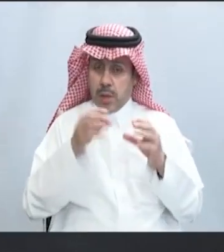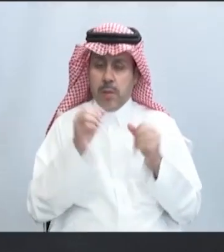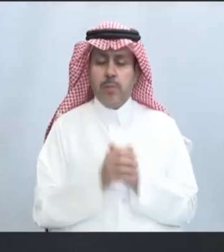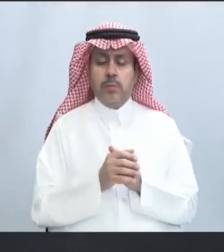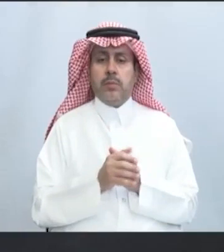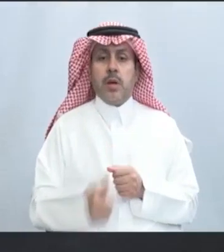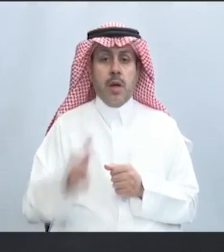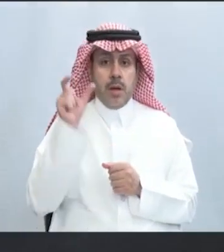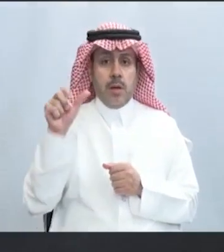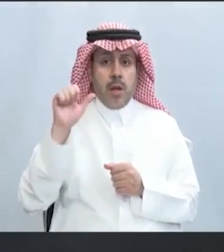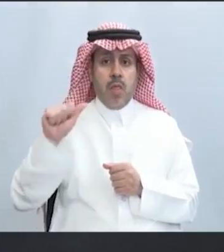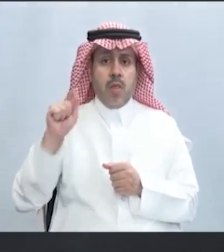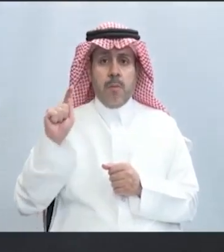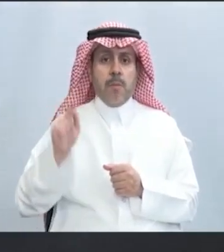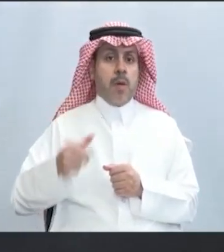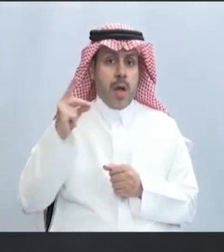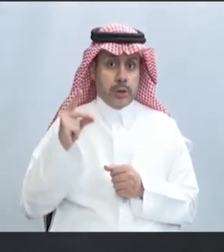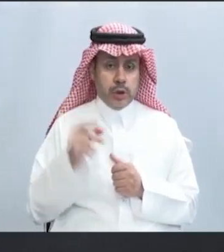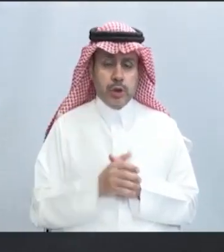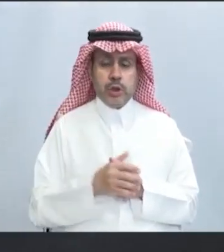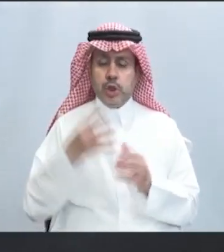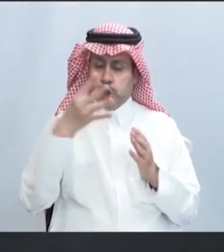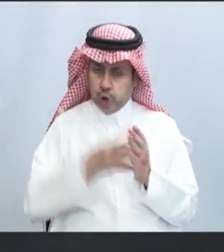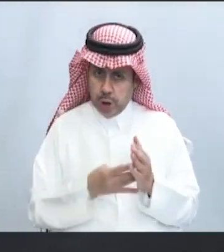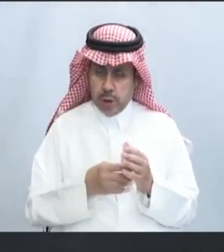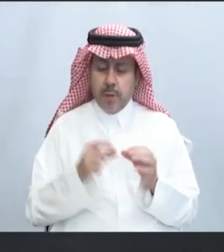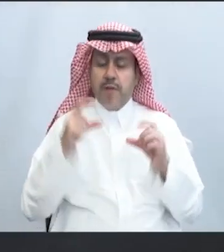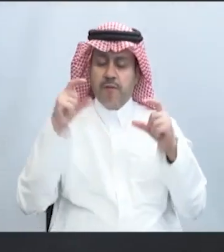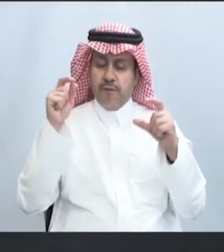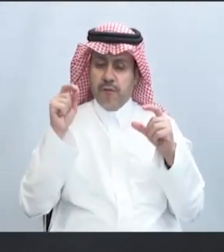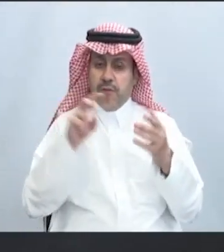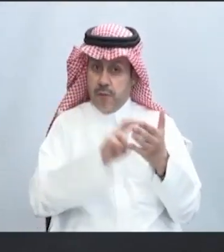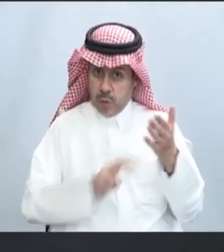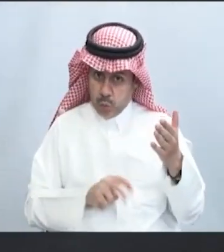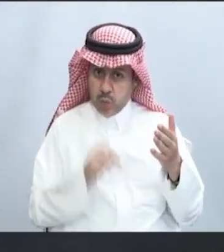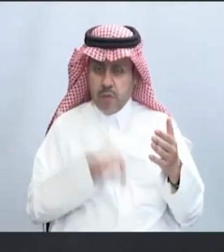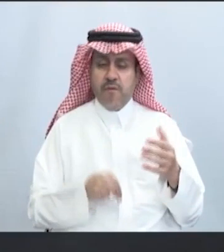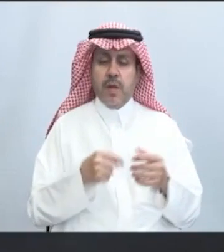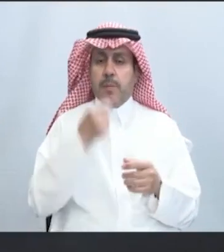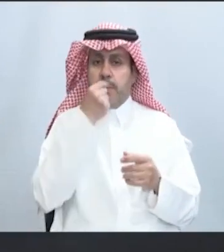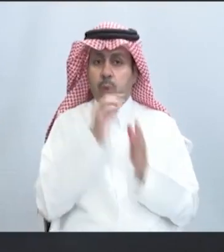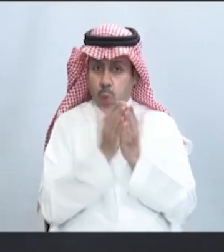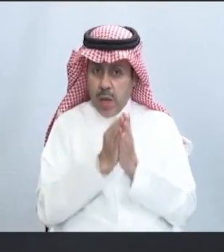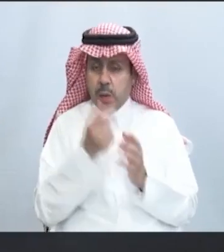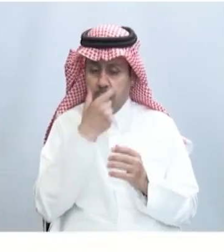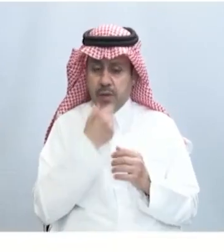ما يتعلق بالامور الشرعيه وانها منصوص على الكتاب والسنه على الكتاب